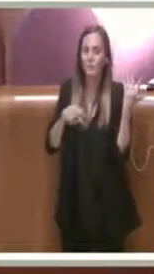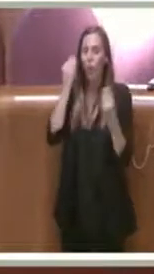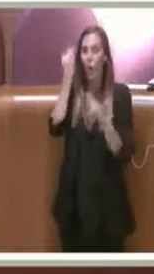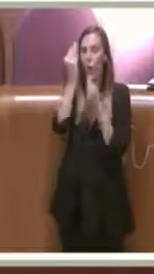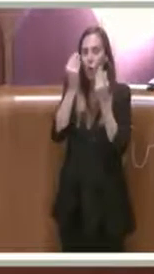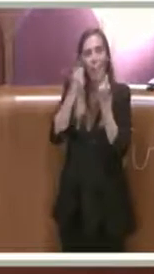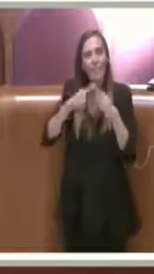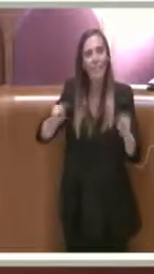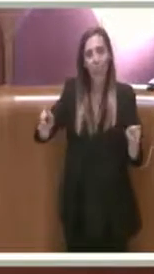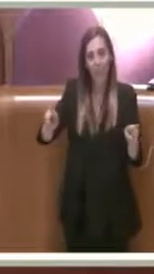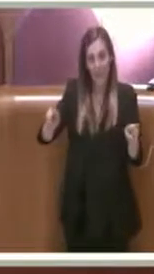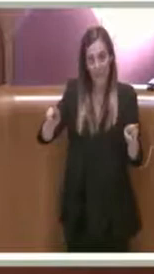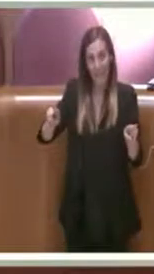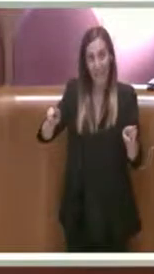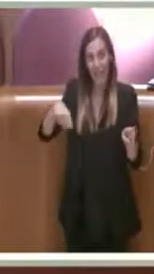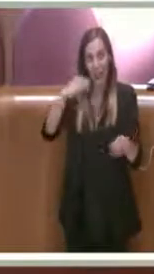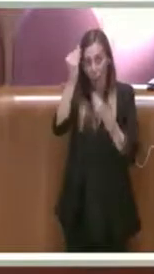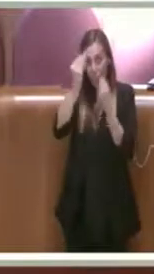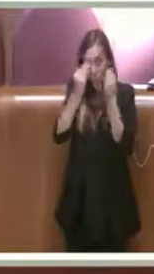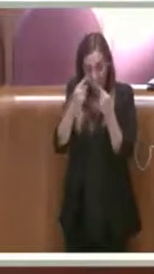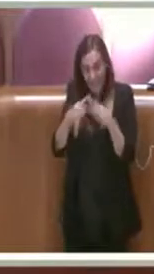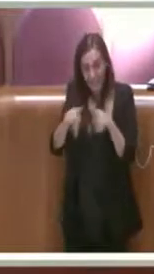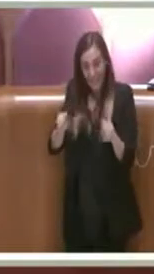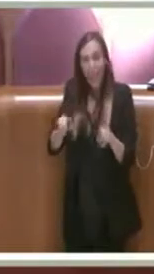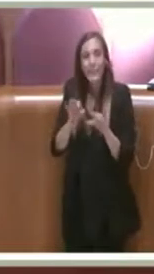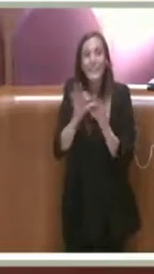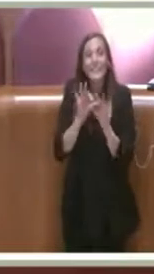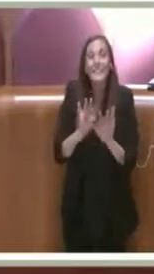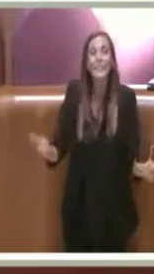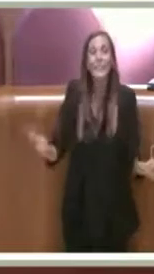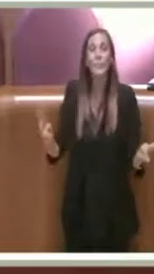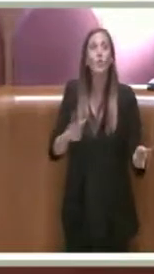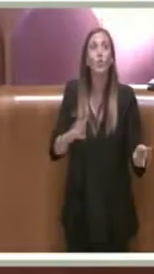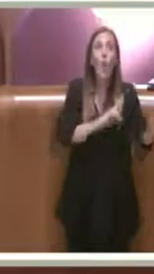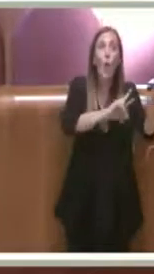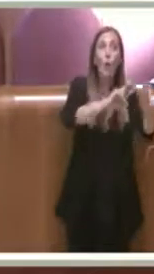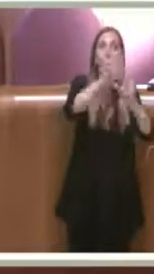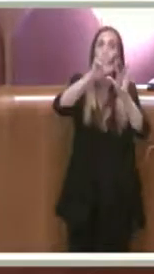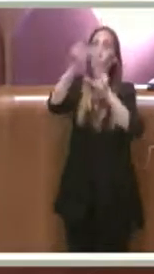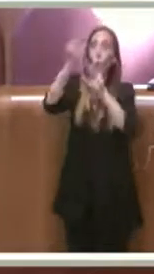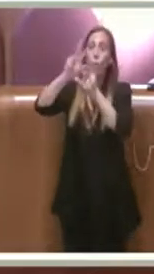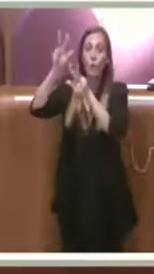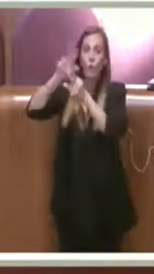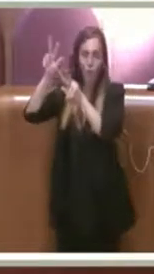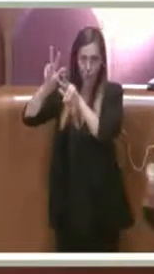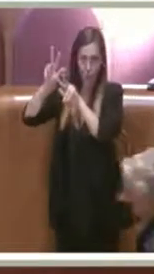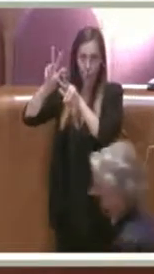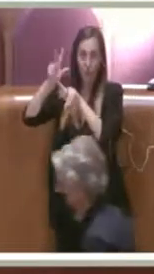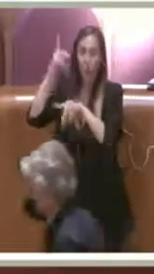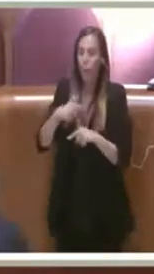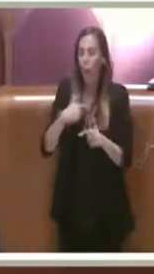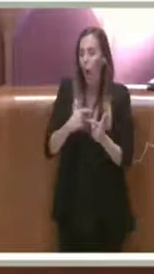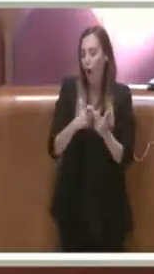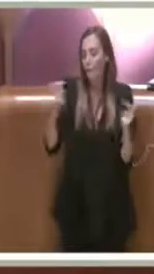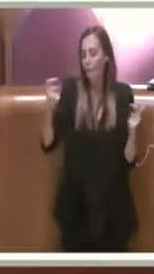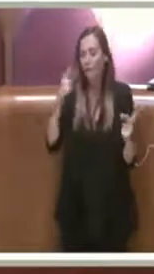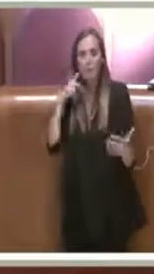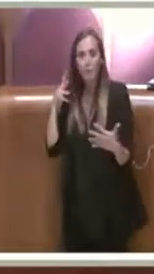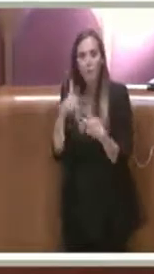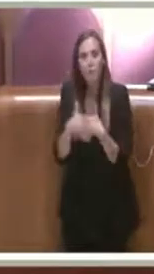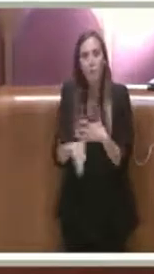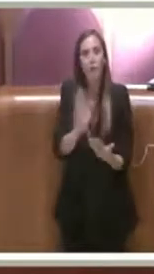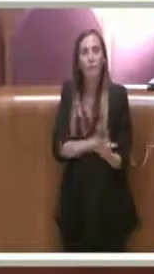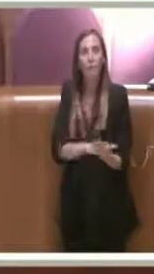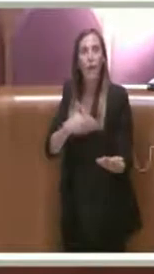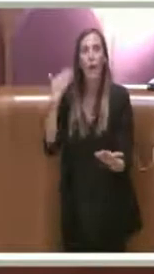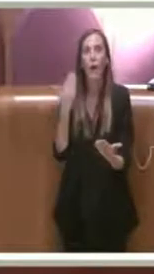che le controdeduzioni devono essere messe a disposizione dei municipi, questo proprio perché vogliamo aumentare la trasparenza e dare valore al